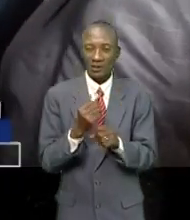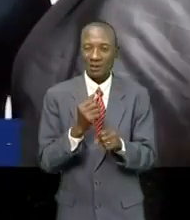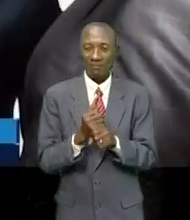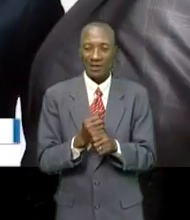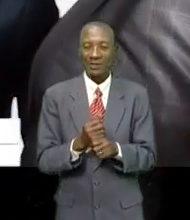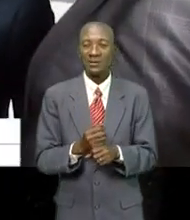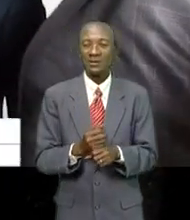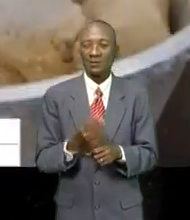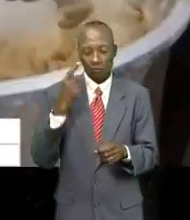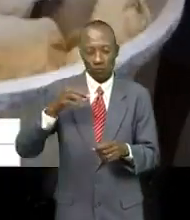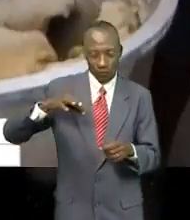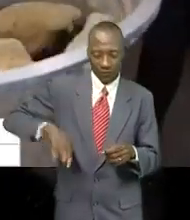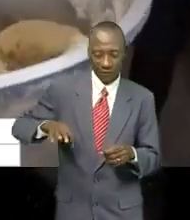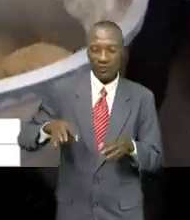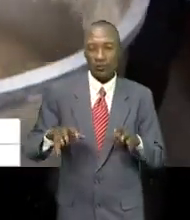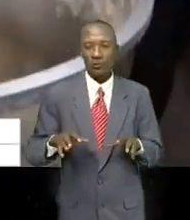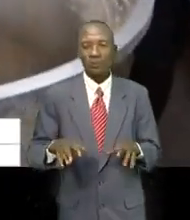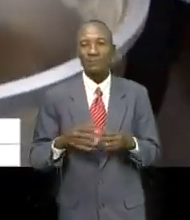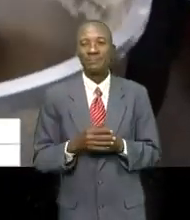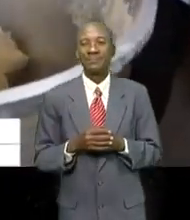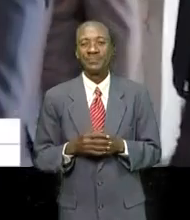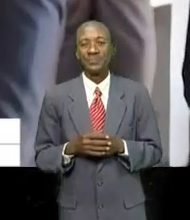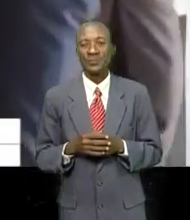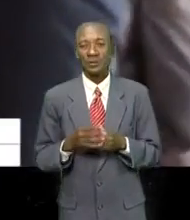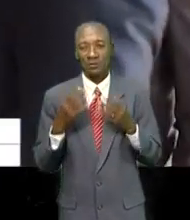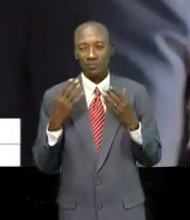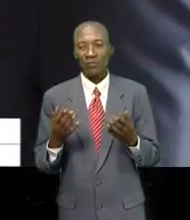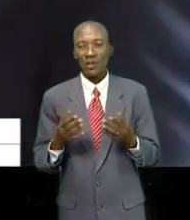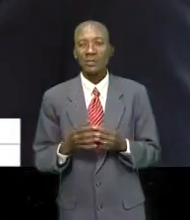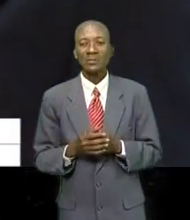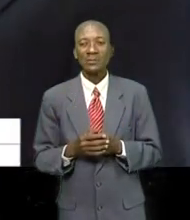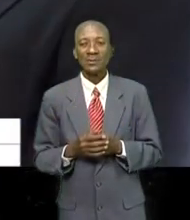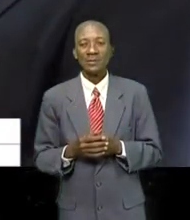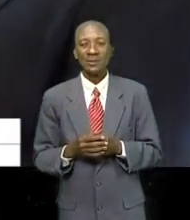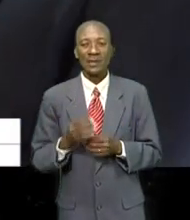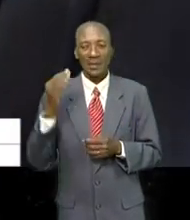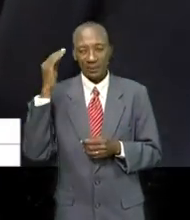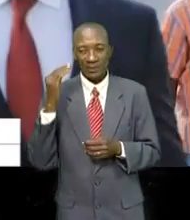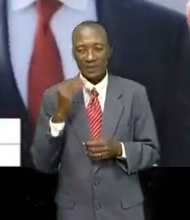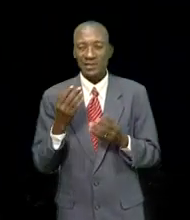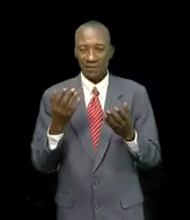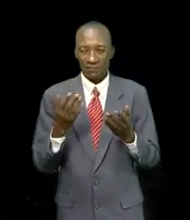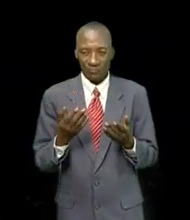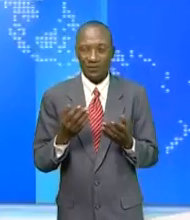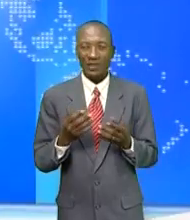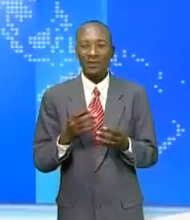l'État, Félix-Antoine Tshisekedi, de faire des millionnaires congolais, la conjonction d'action entre le commerce extérieur et l'industrie.